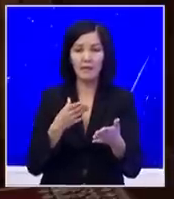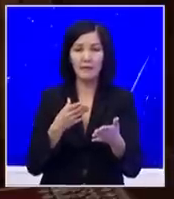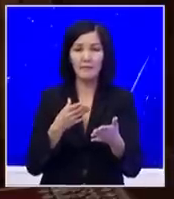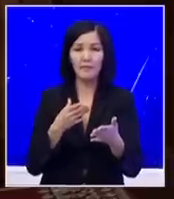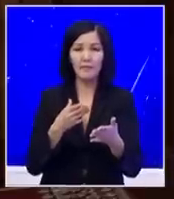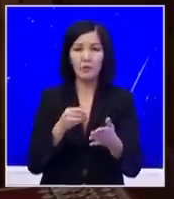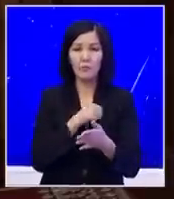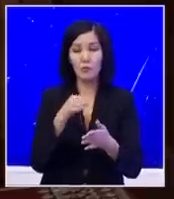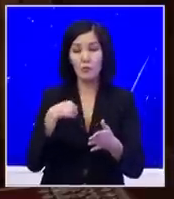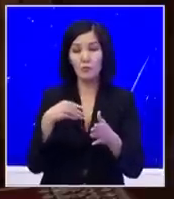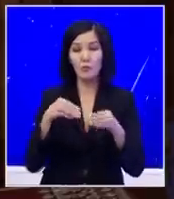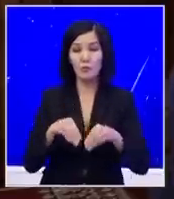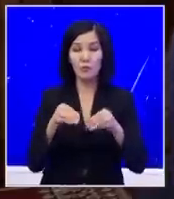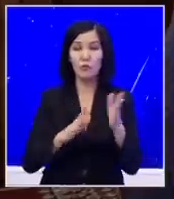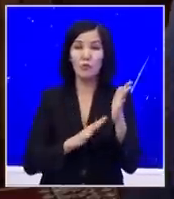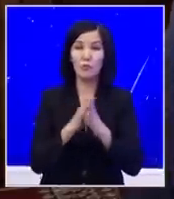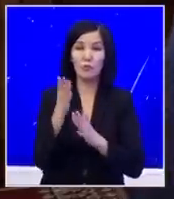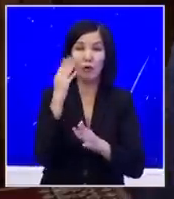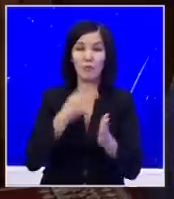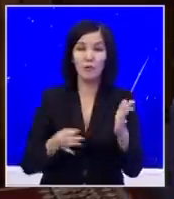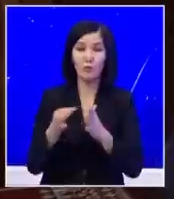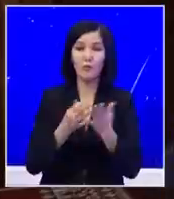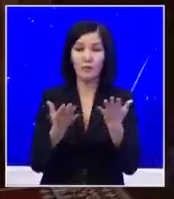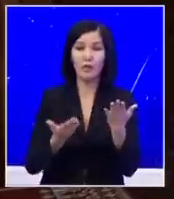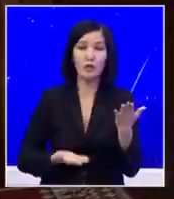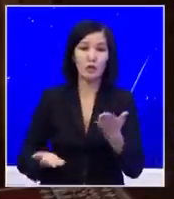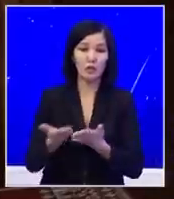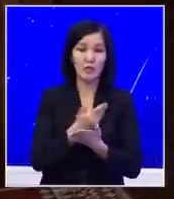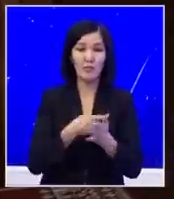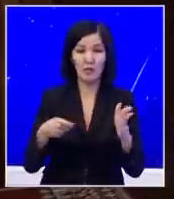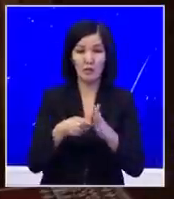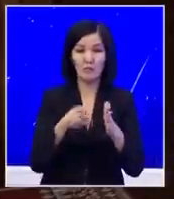өзім шығармақ, осы Алматы облысында, соған бізге